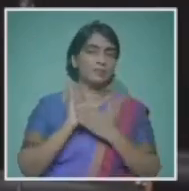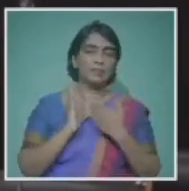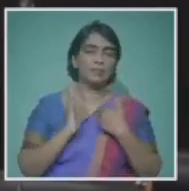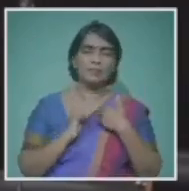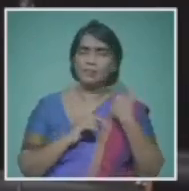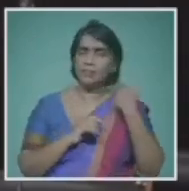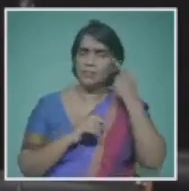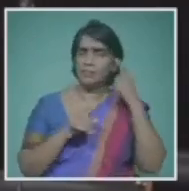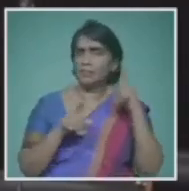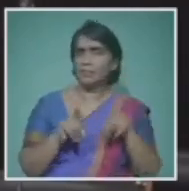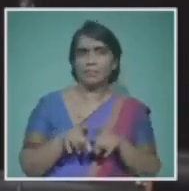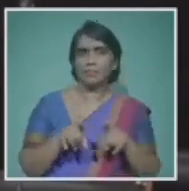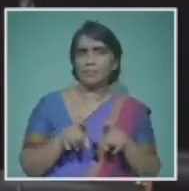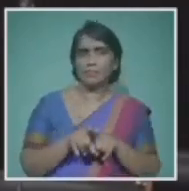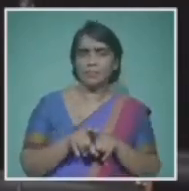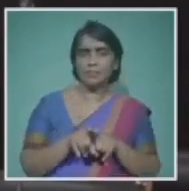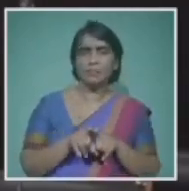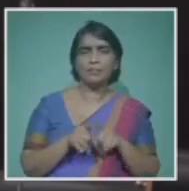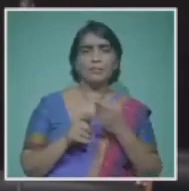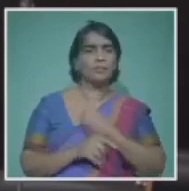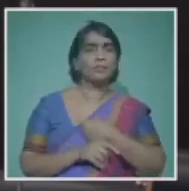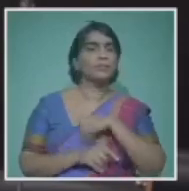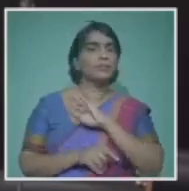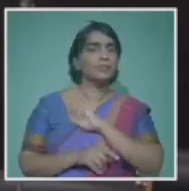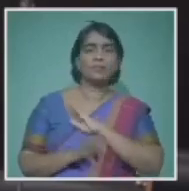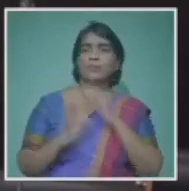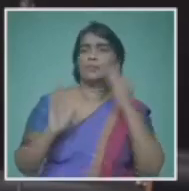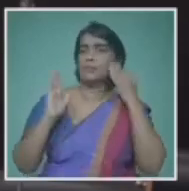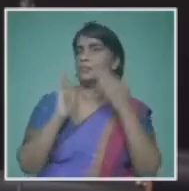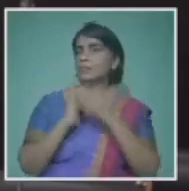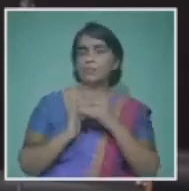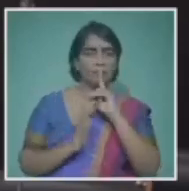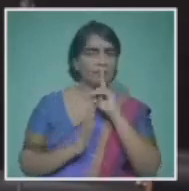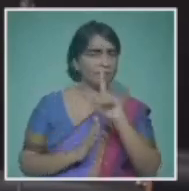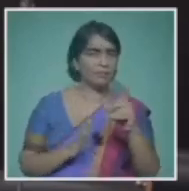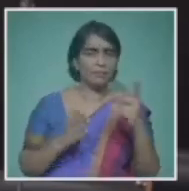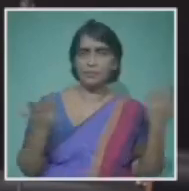දන්න හැටියට සංඝයා වහන්සේ ගැන මුකුත් සඳහන් කරන්නේ